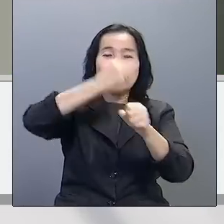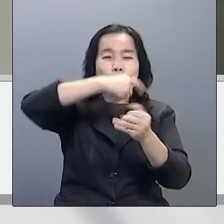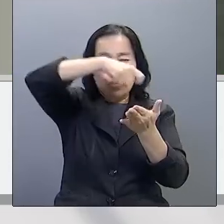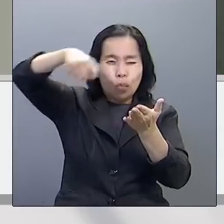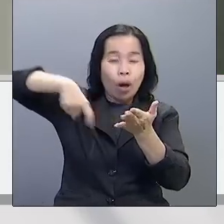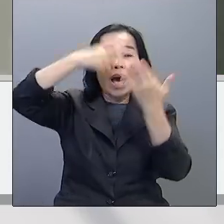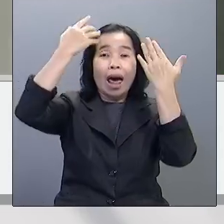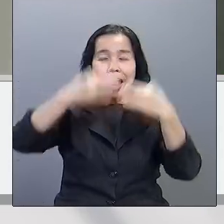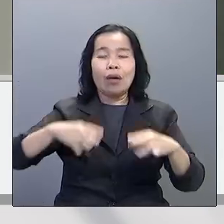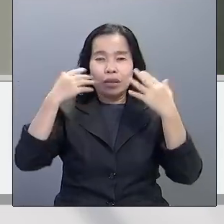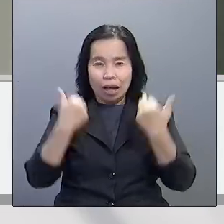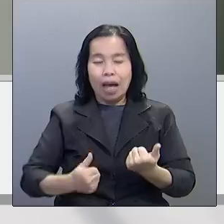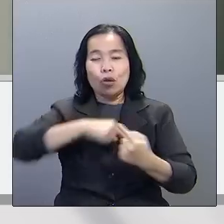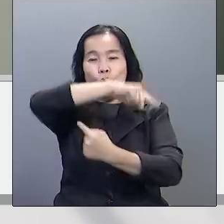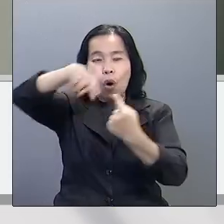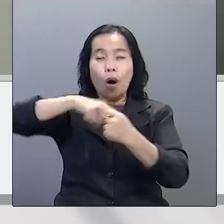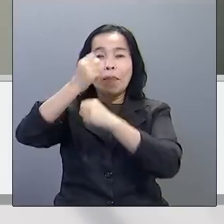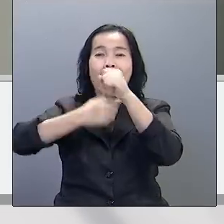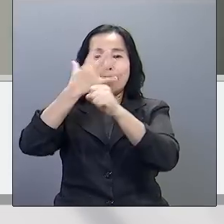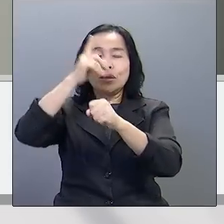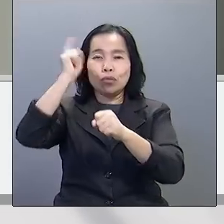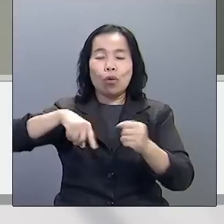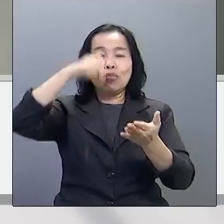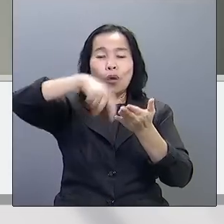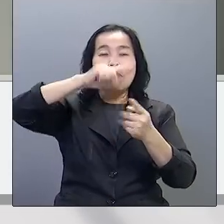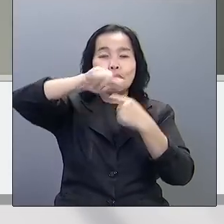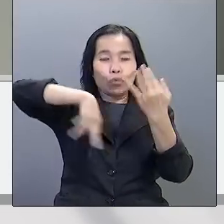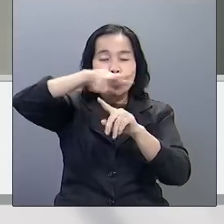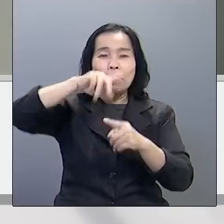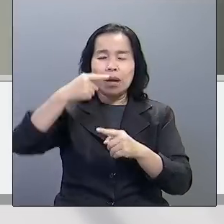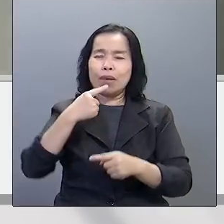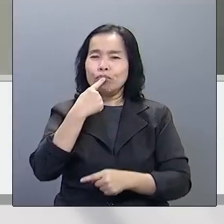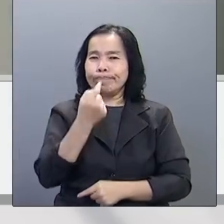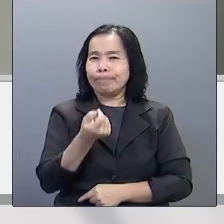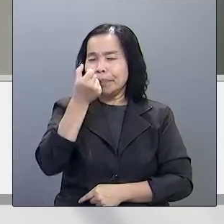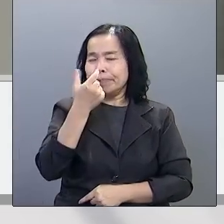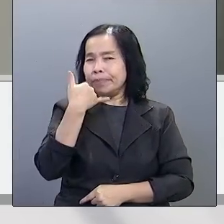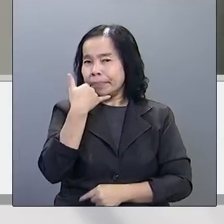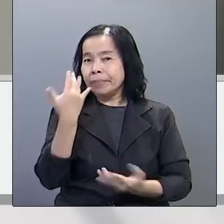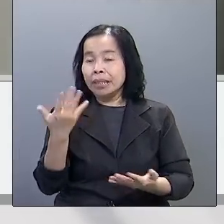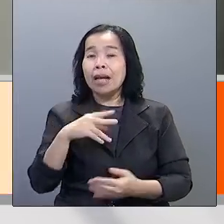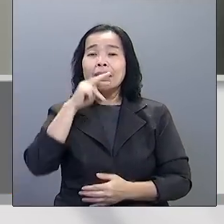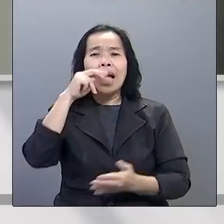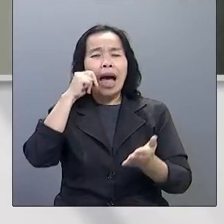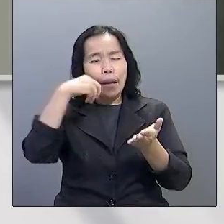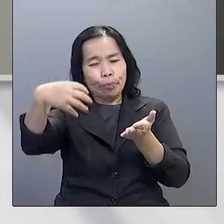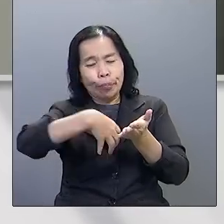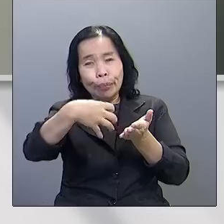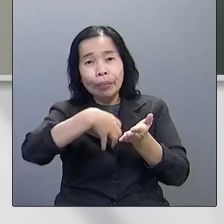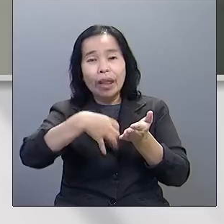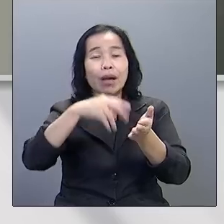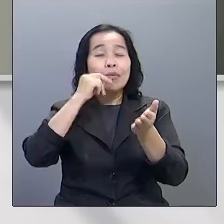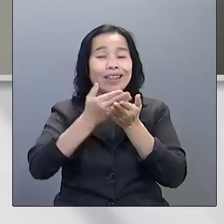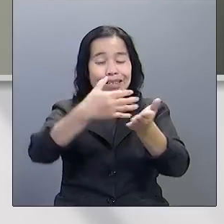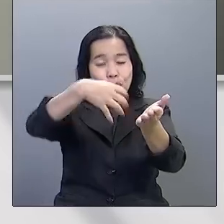อบที่จะต้องเรียกเรือเข้ามาแล้วค่ะการพูดคุยเกิดขึ้นในเวลาสั้นๆนะคะเมื่อถามว่าน้ำเข้าท่อไอเสียเรือเป็น